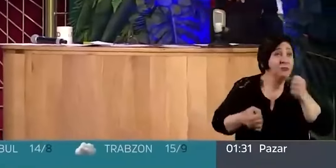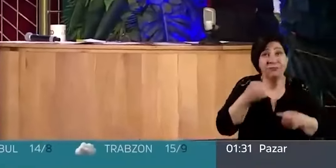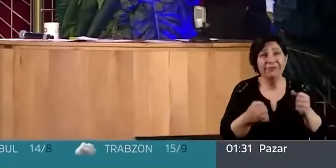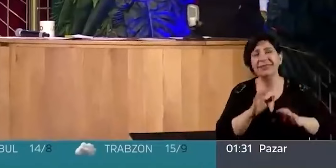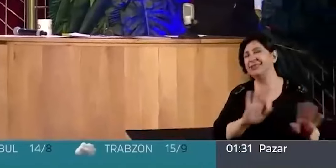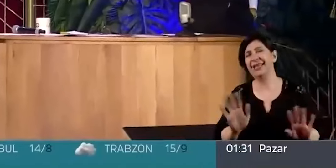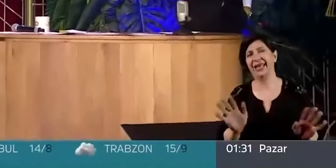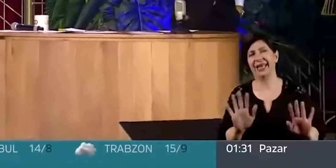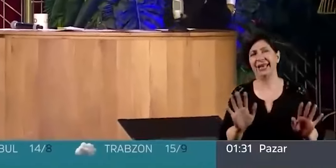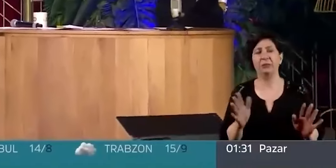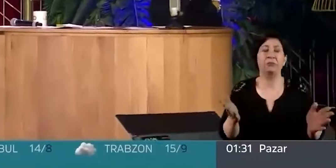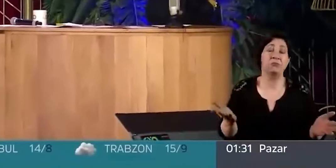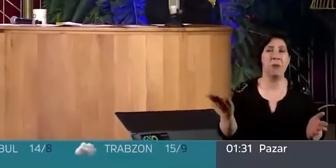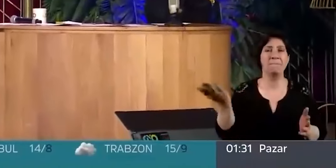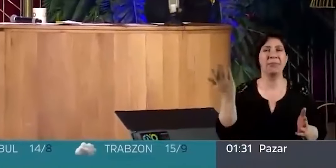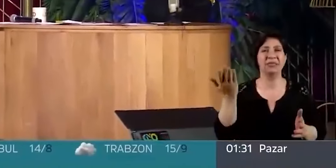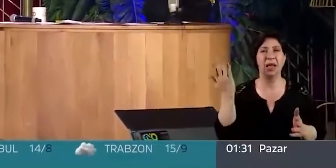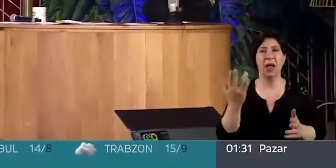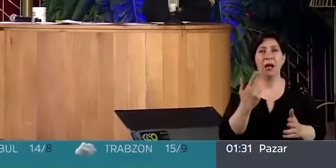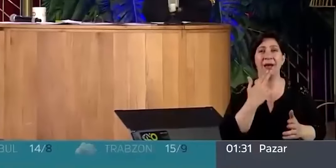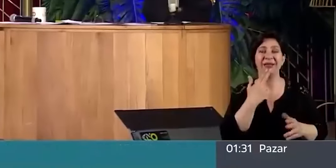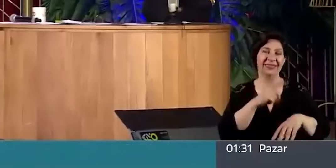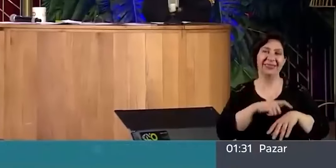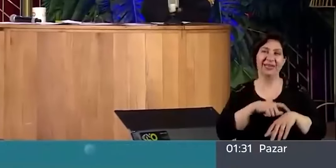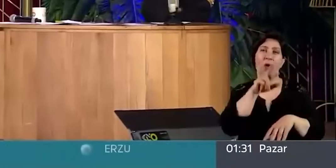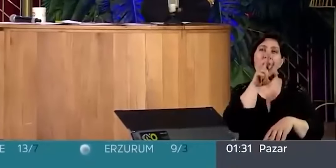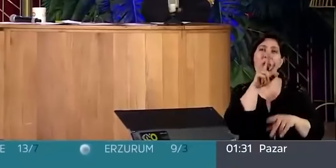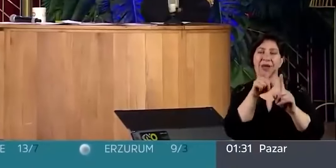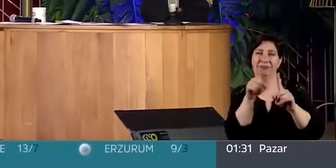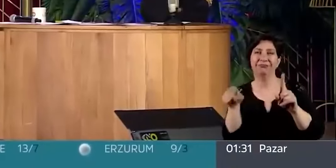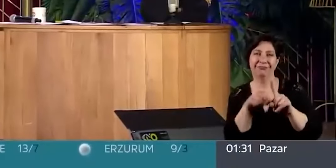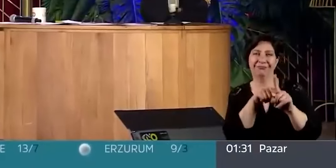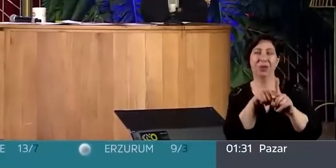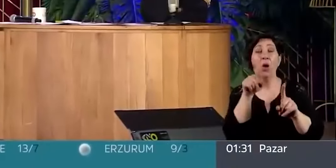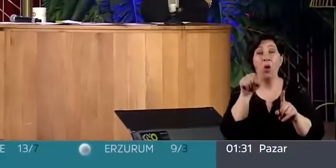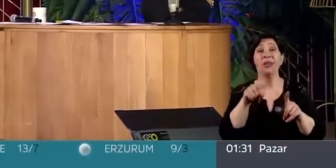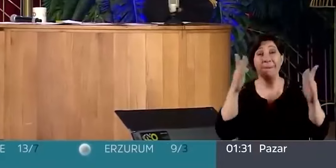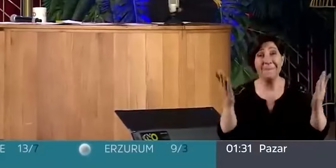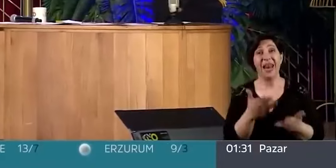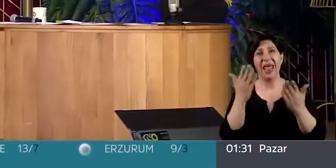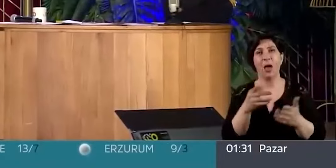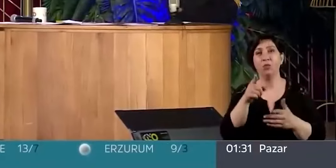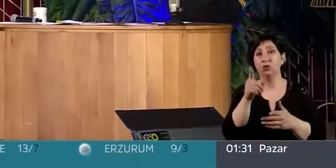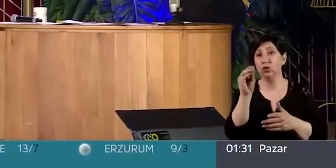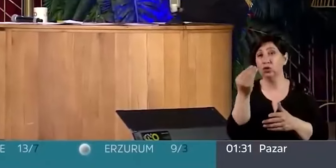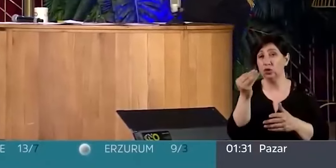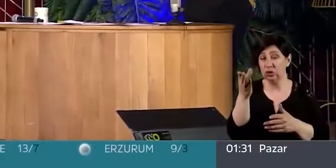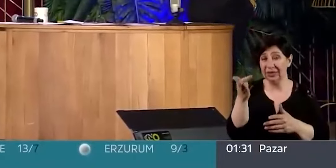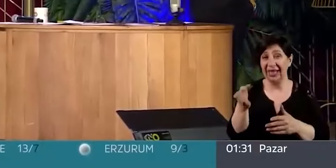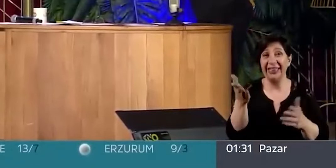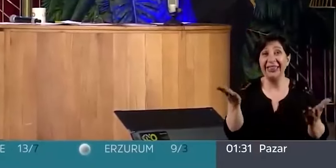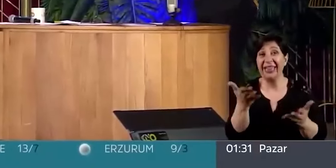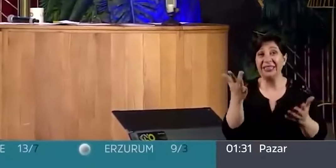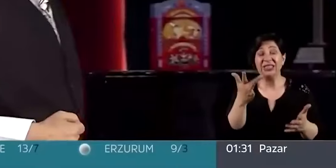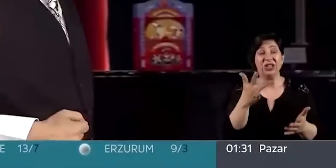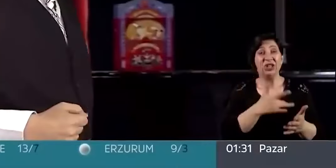değil. Mesela Kadın Saati, öğle kuşağı, değil mi? Orada bile bu çocuklar